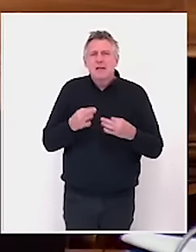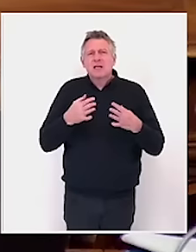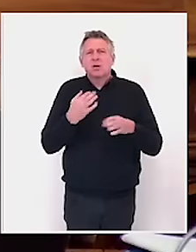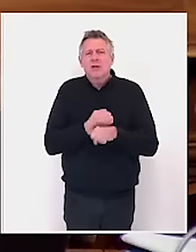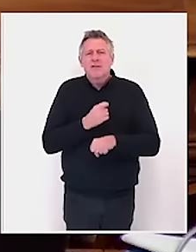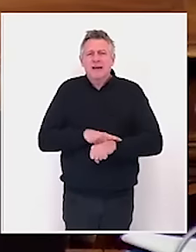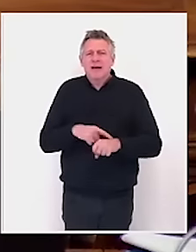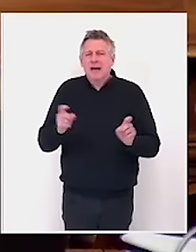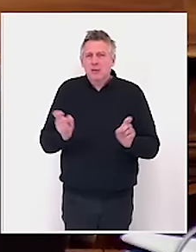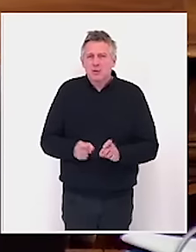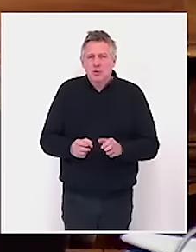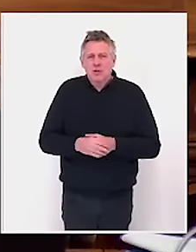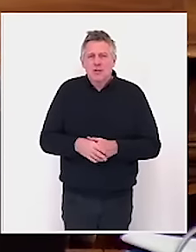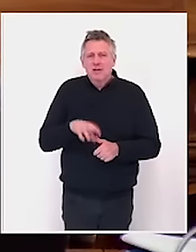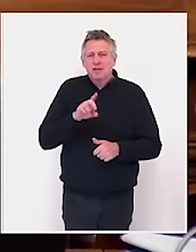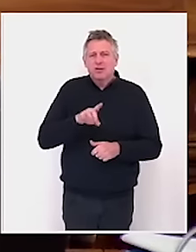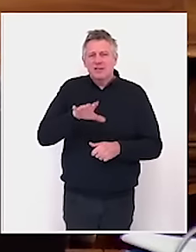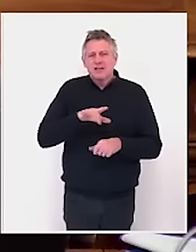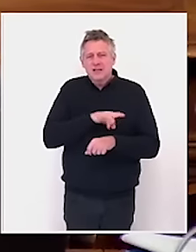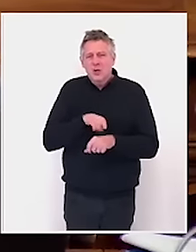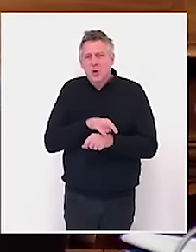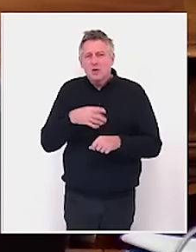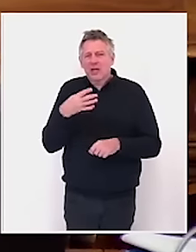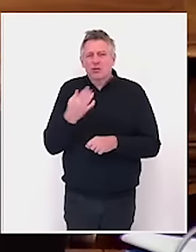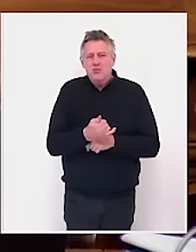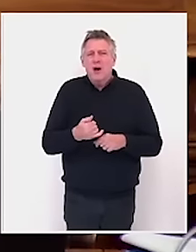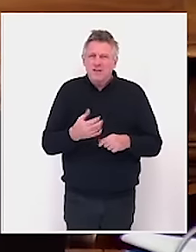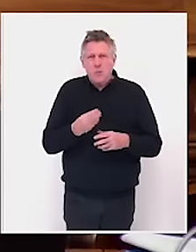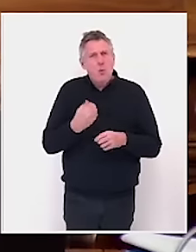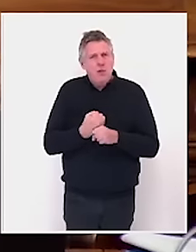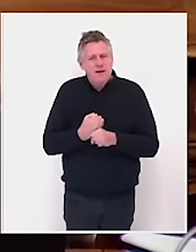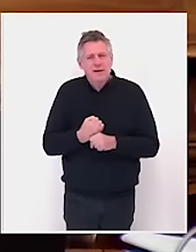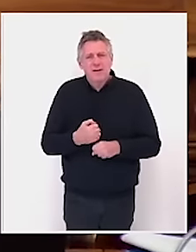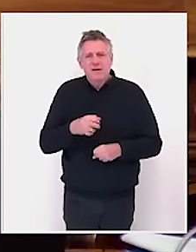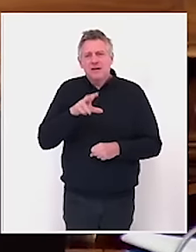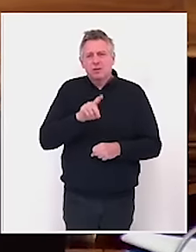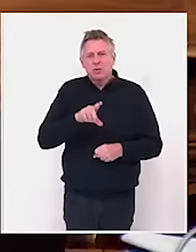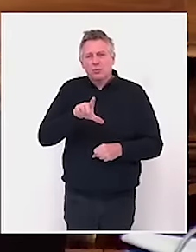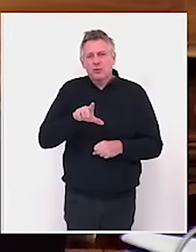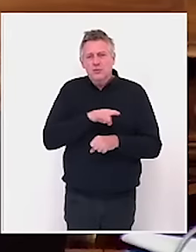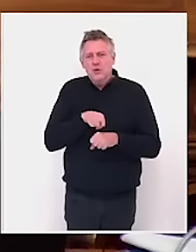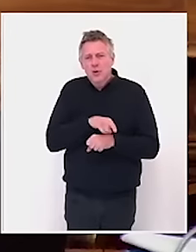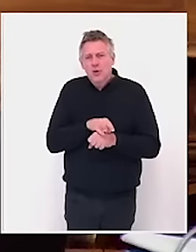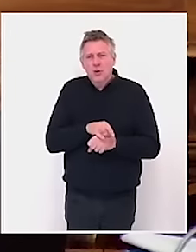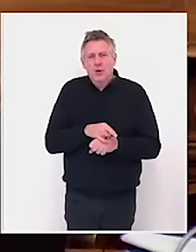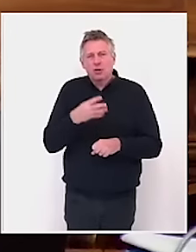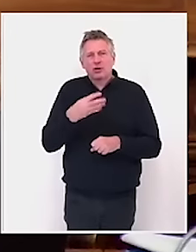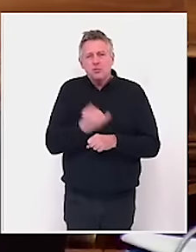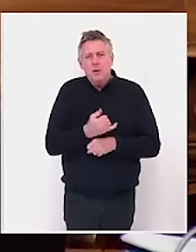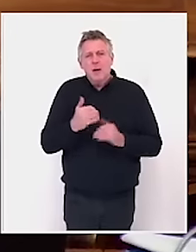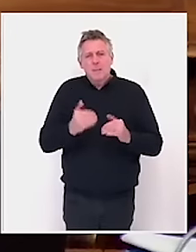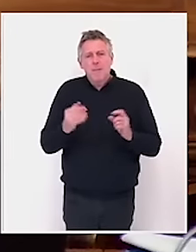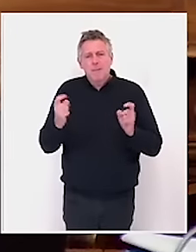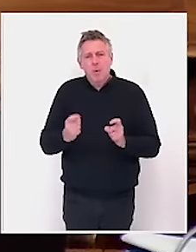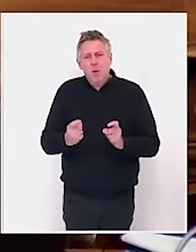si 35 heures en 4 jours, ça nous apparaît beaucoup. Nous, on serait pour 32 heures par semaine en 4 jours, et voire moins, mais bon, ça